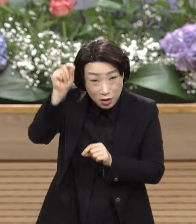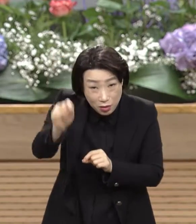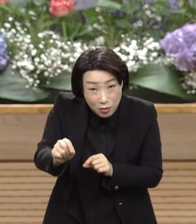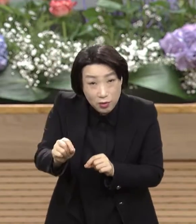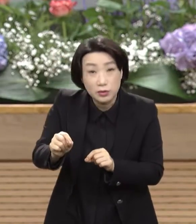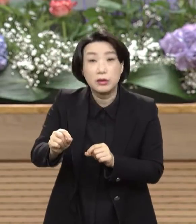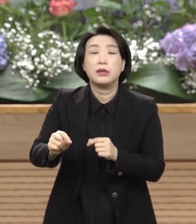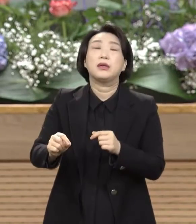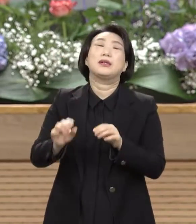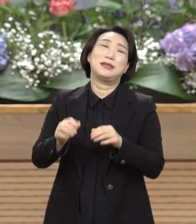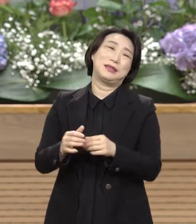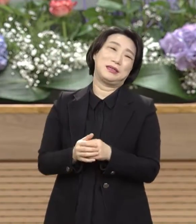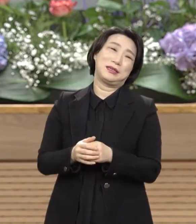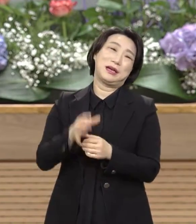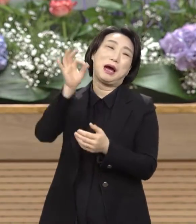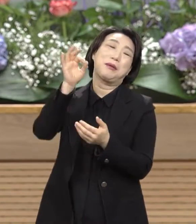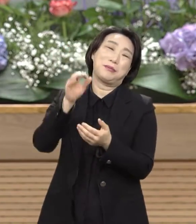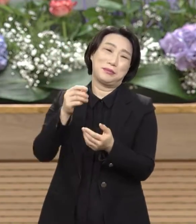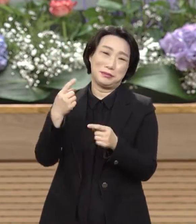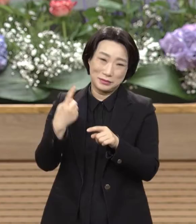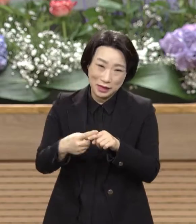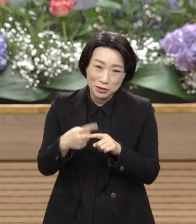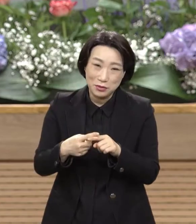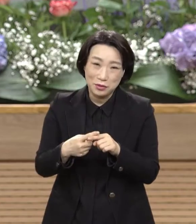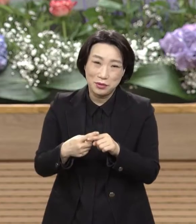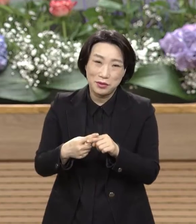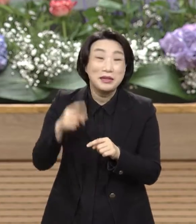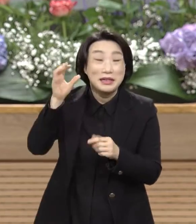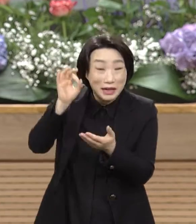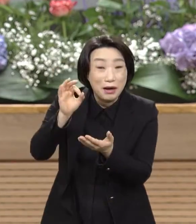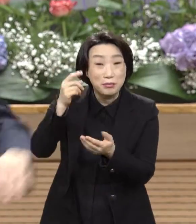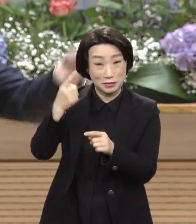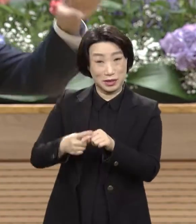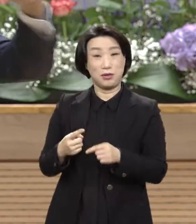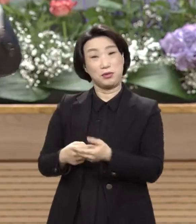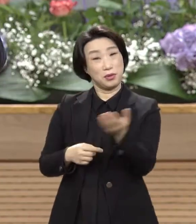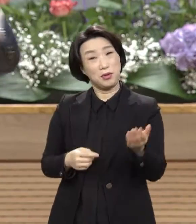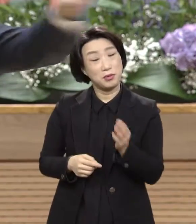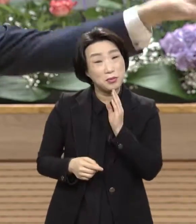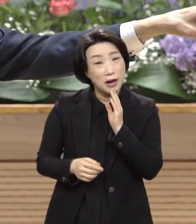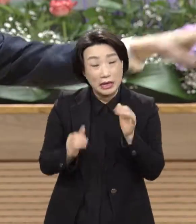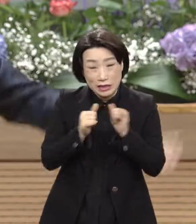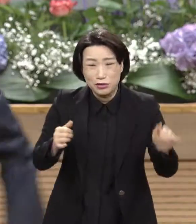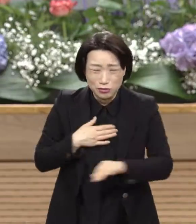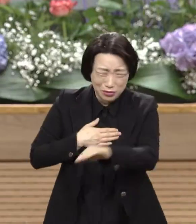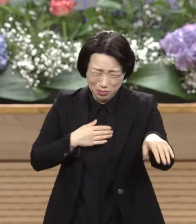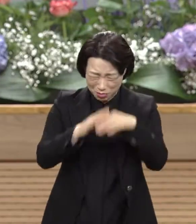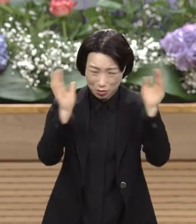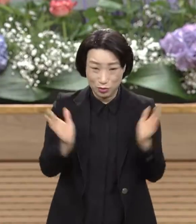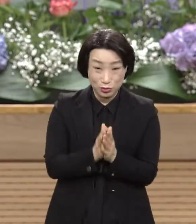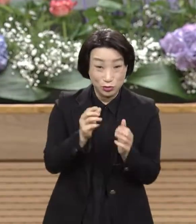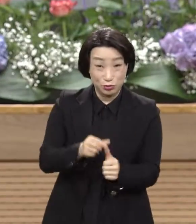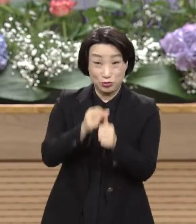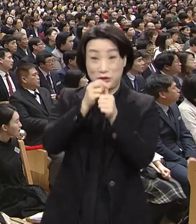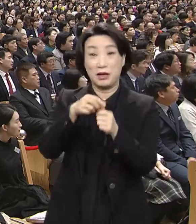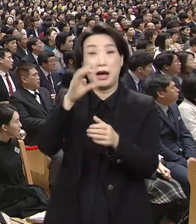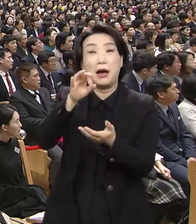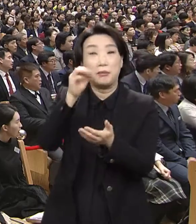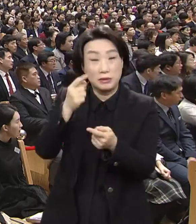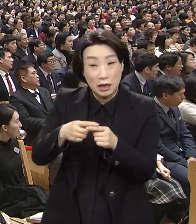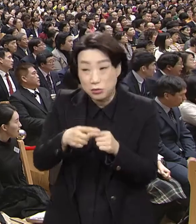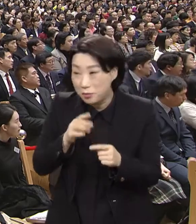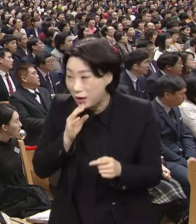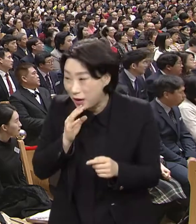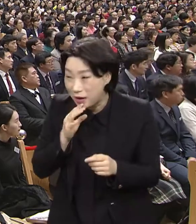영원히 살아야 할 짜리요. 그 값짜리라 이 말이오. 인류가 다 인정하면